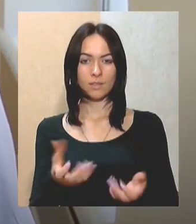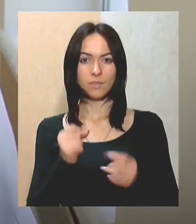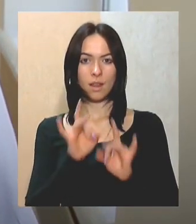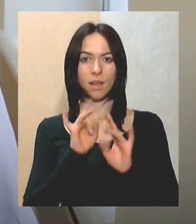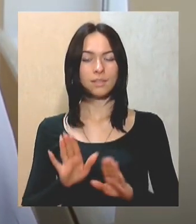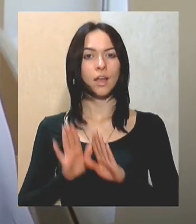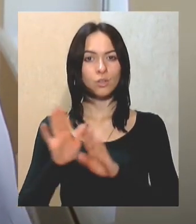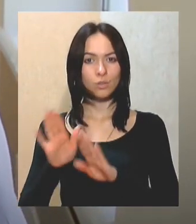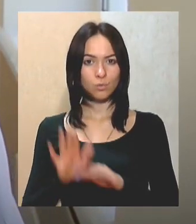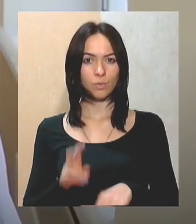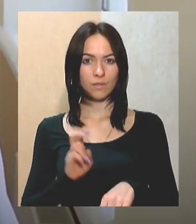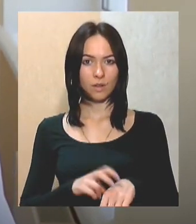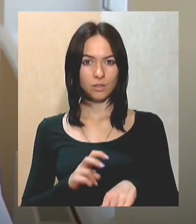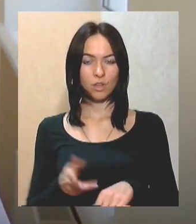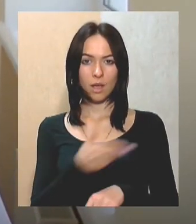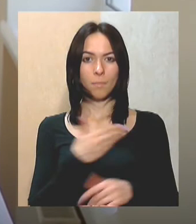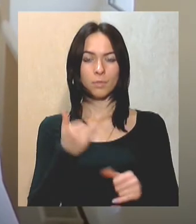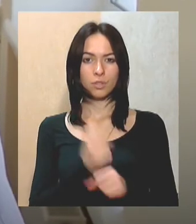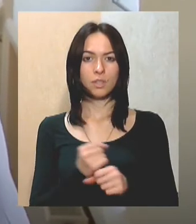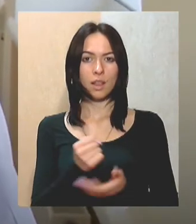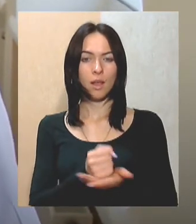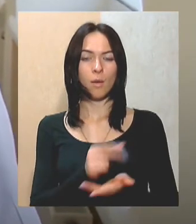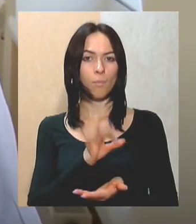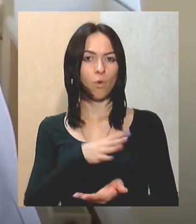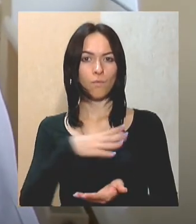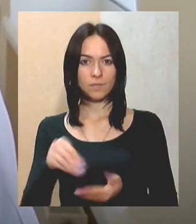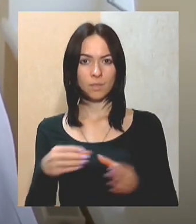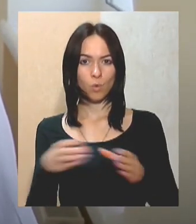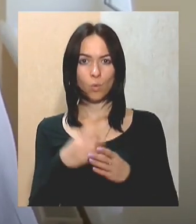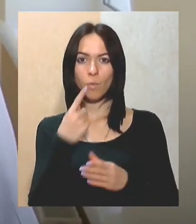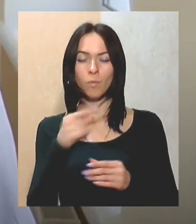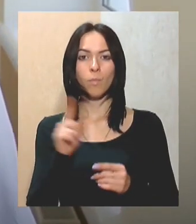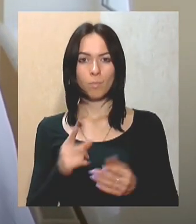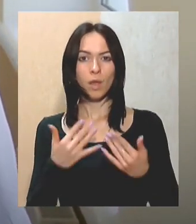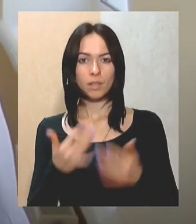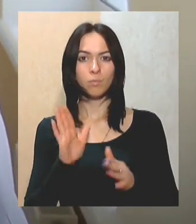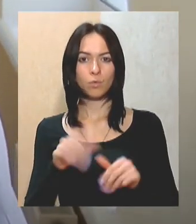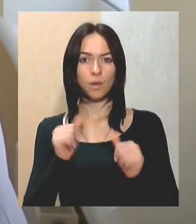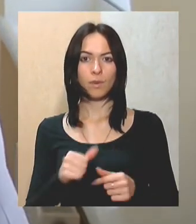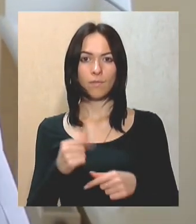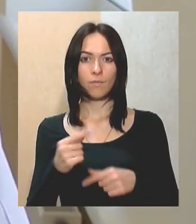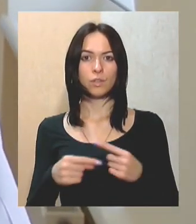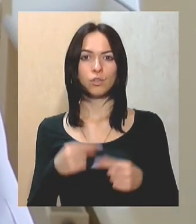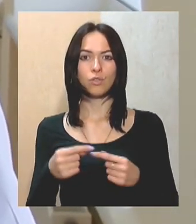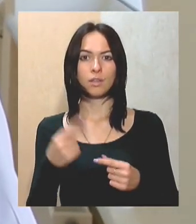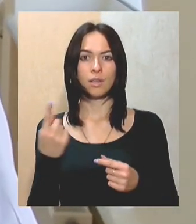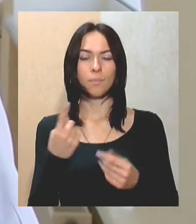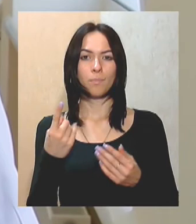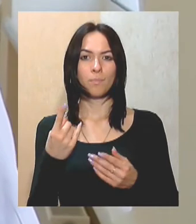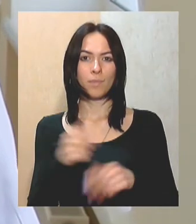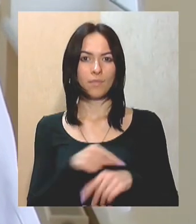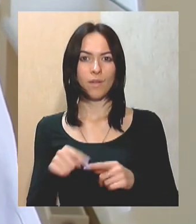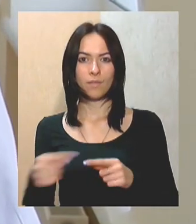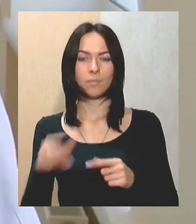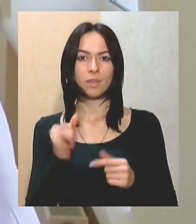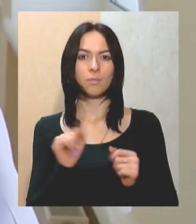створюємо резерви зараз по всім групам крові, тому що потребність буде формуватися в течение перших суток. І потребність може